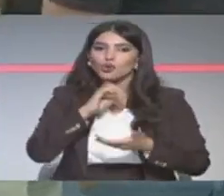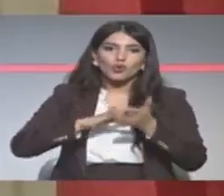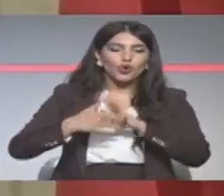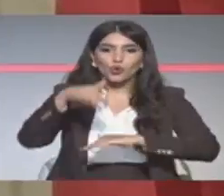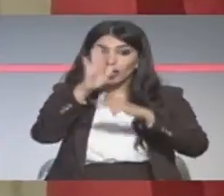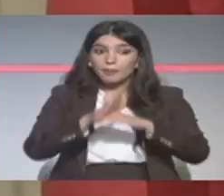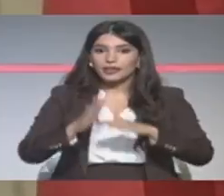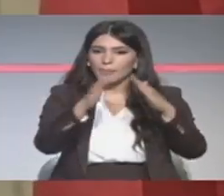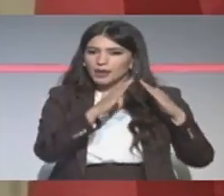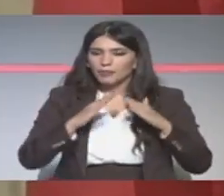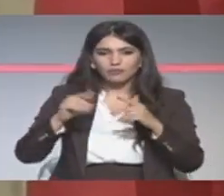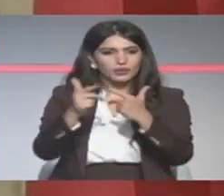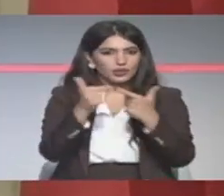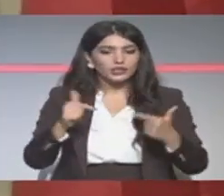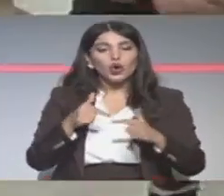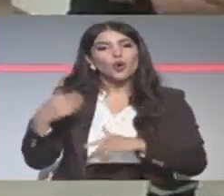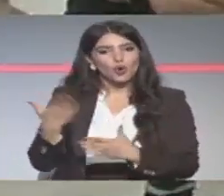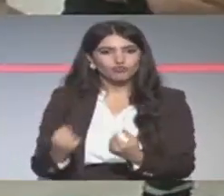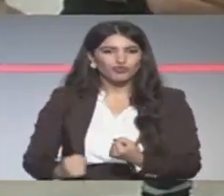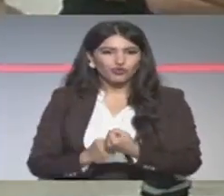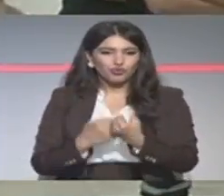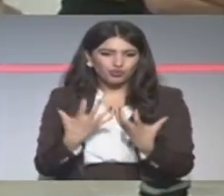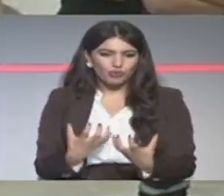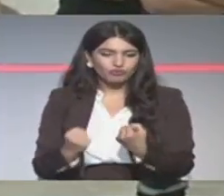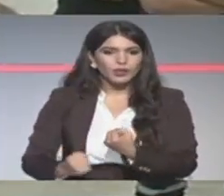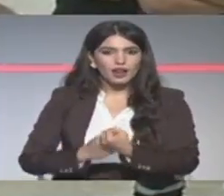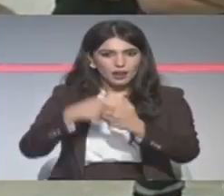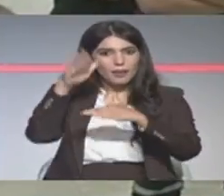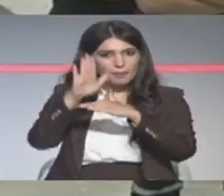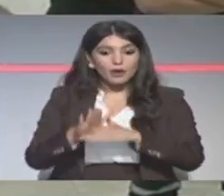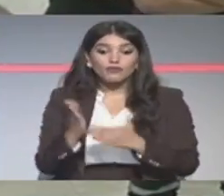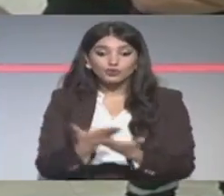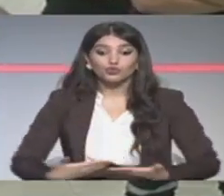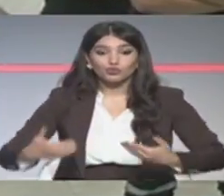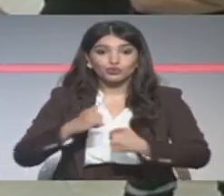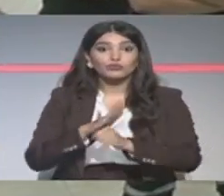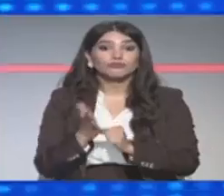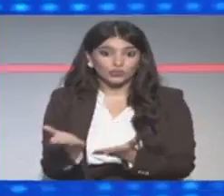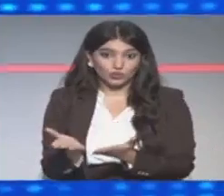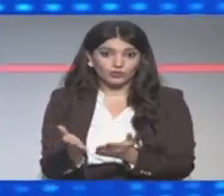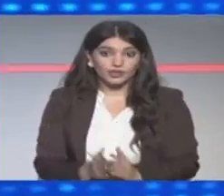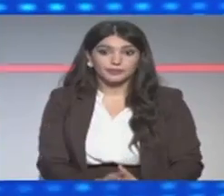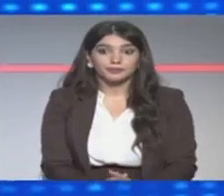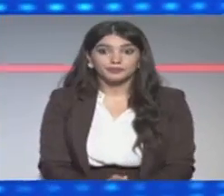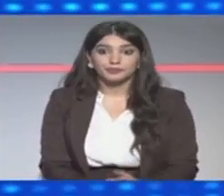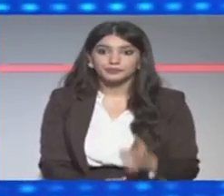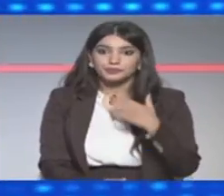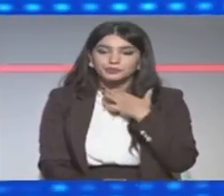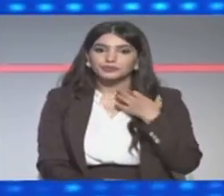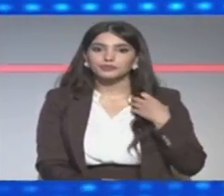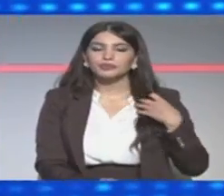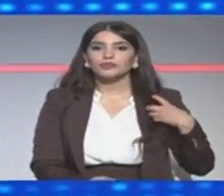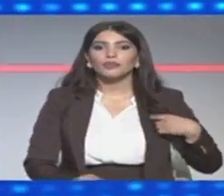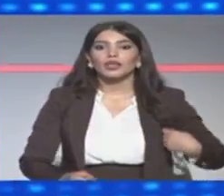والممتلكات، وهو بحاجة للعناية والحماية في ظل جائحة كورونا. اجتمع